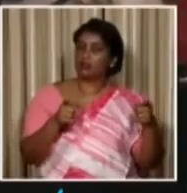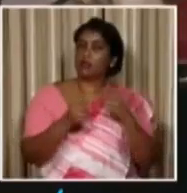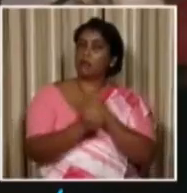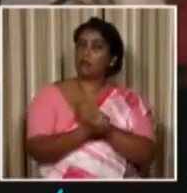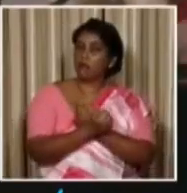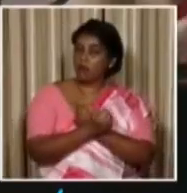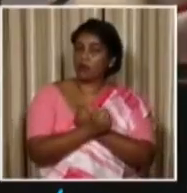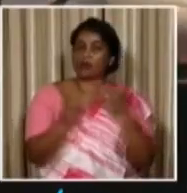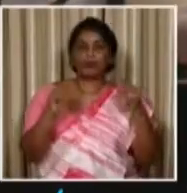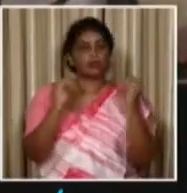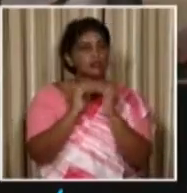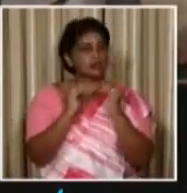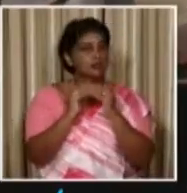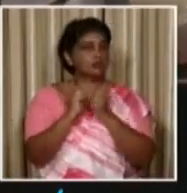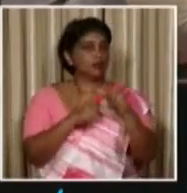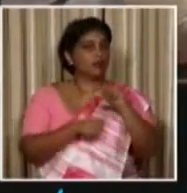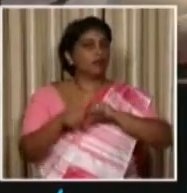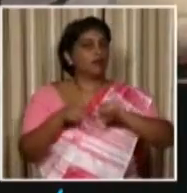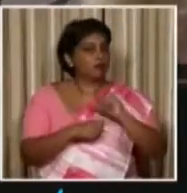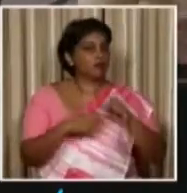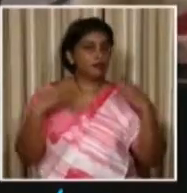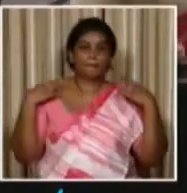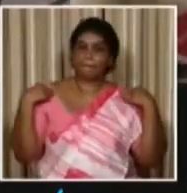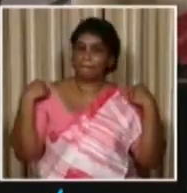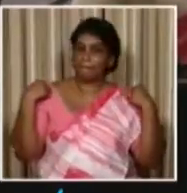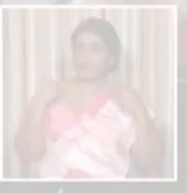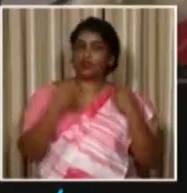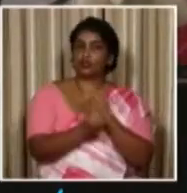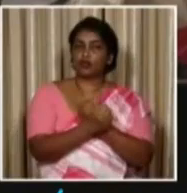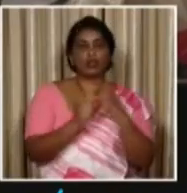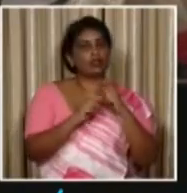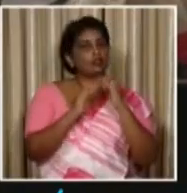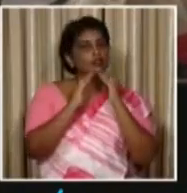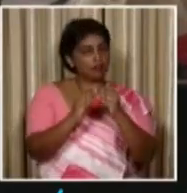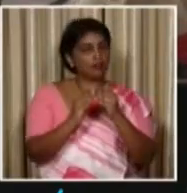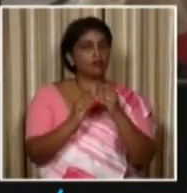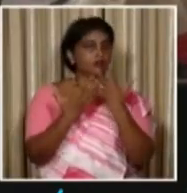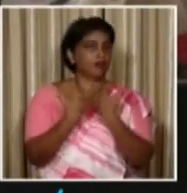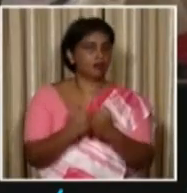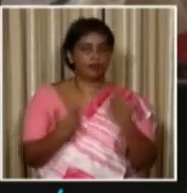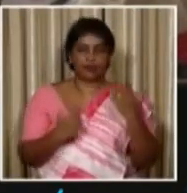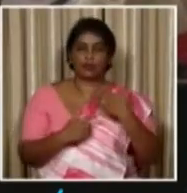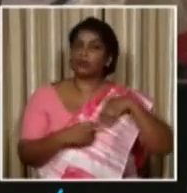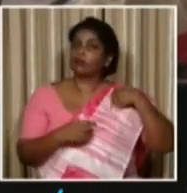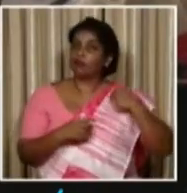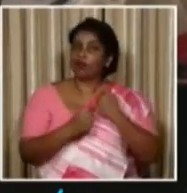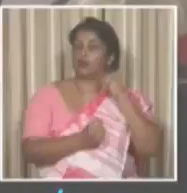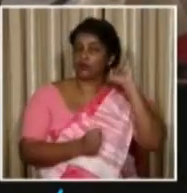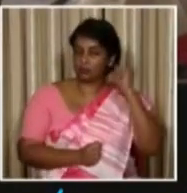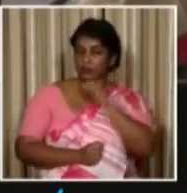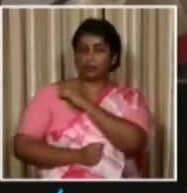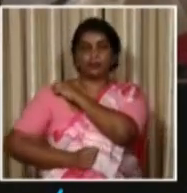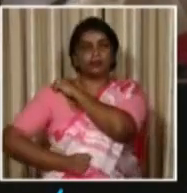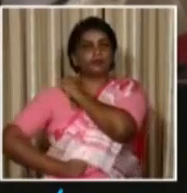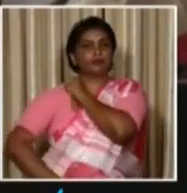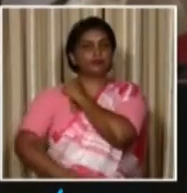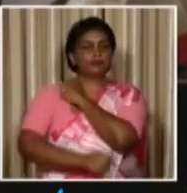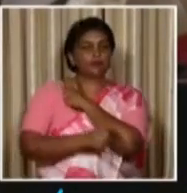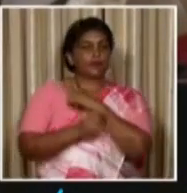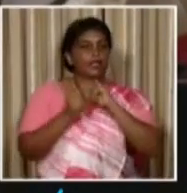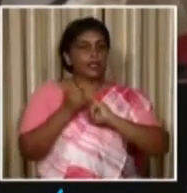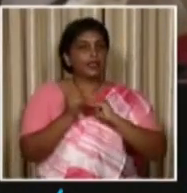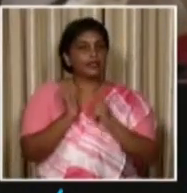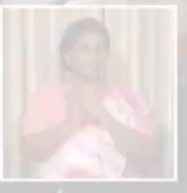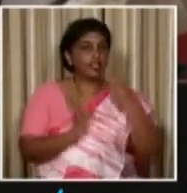polisi hal samano katil karna ayatul ada labinnya pasuka polis departemen itu ada labinnya jasa niyojja polis petiwaru sl tuna wetup